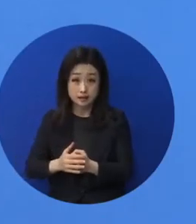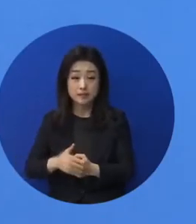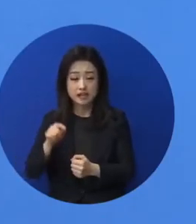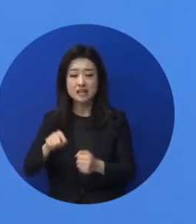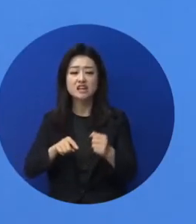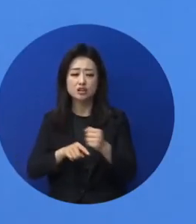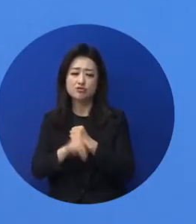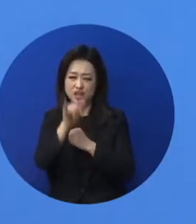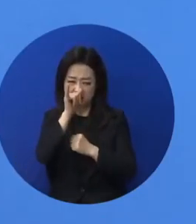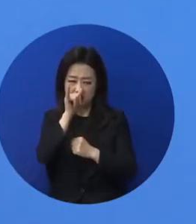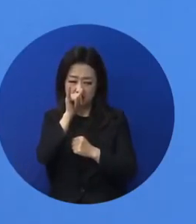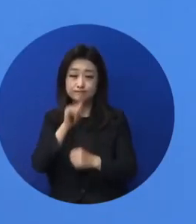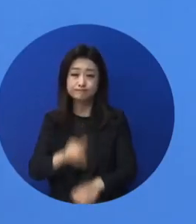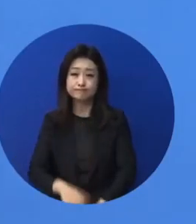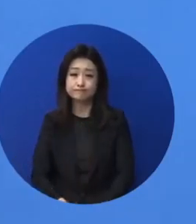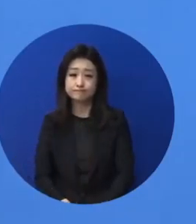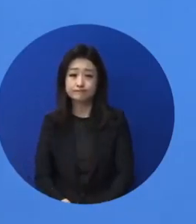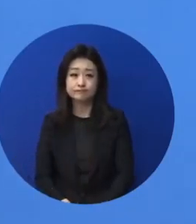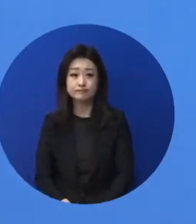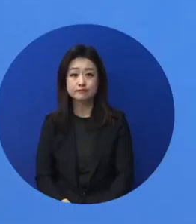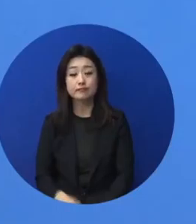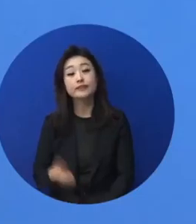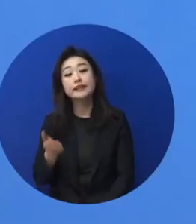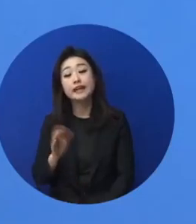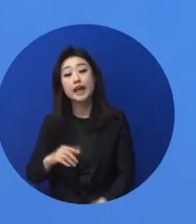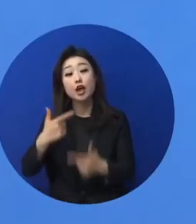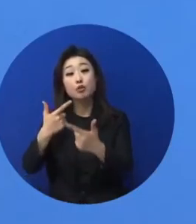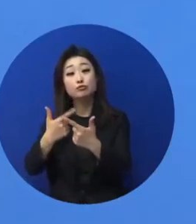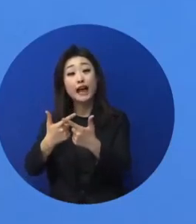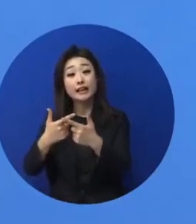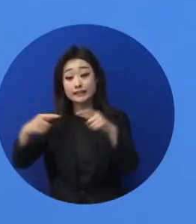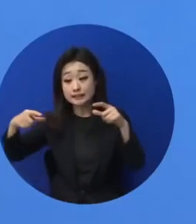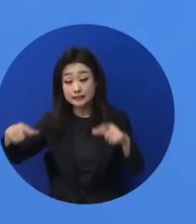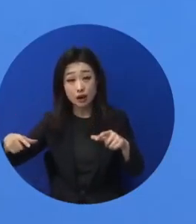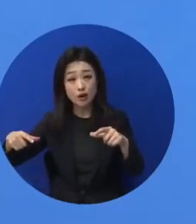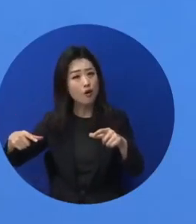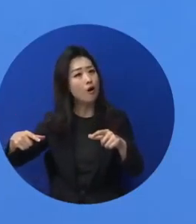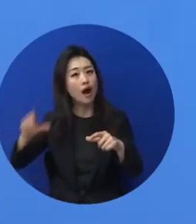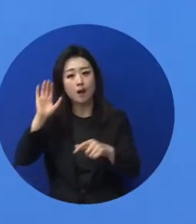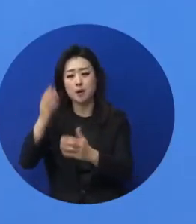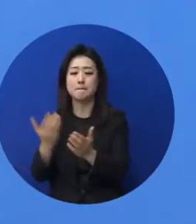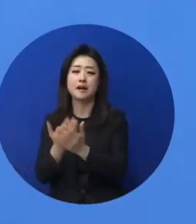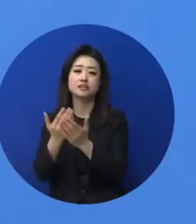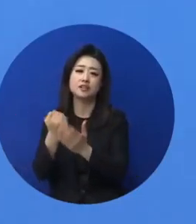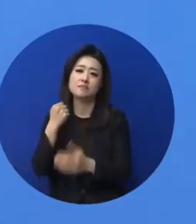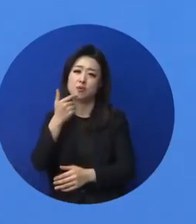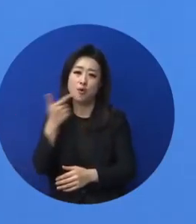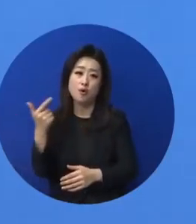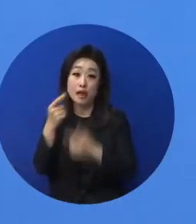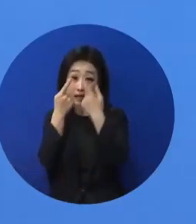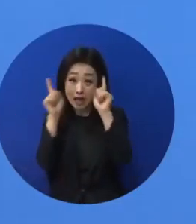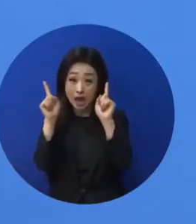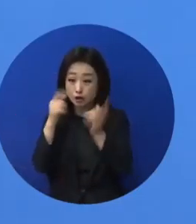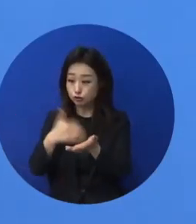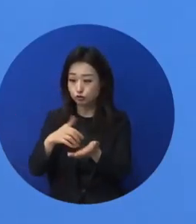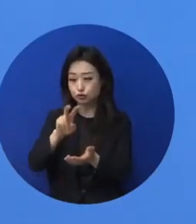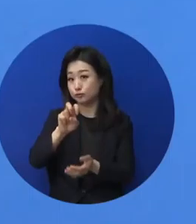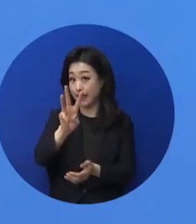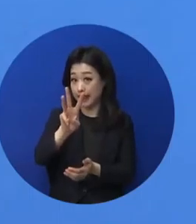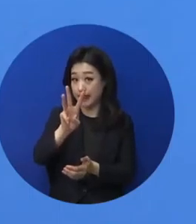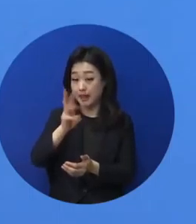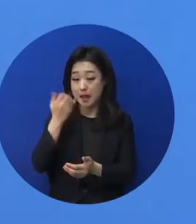이유 때문에 청년이 떠납니다. 그런데 부산은 굉장히 잠재력이 많은 도시입니다. 대학도 23개가 있습니다.